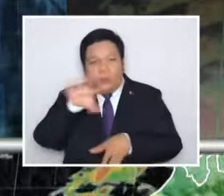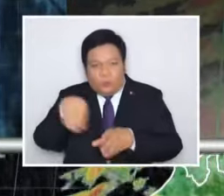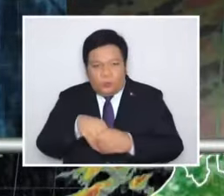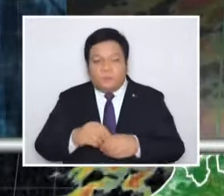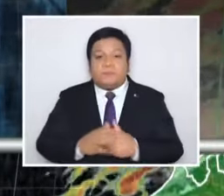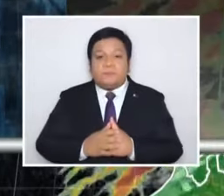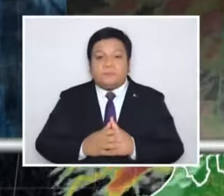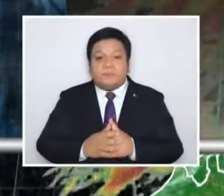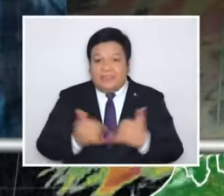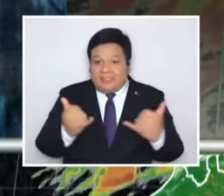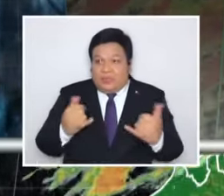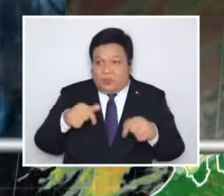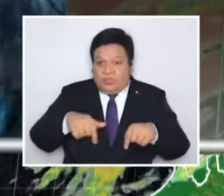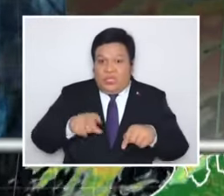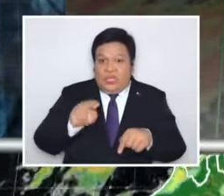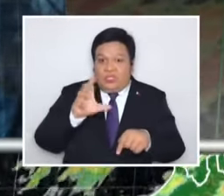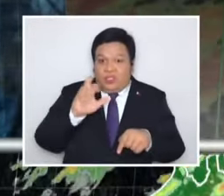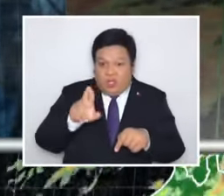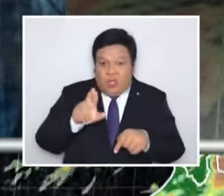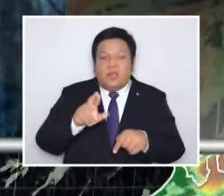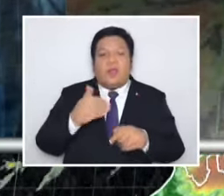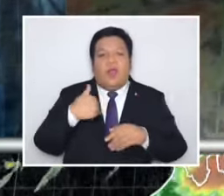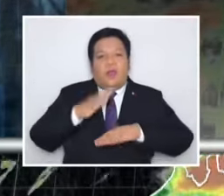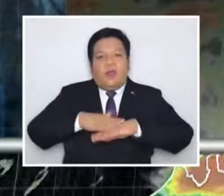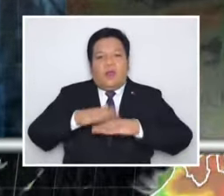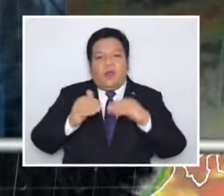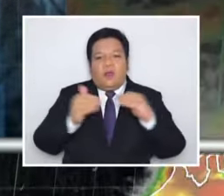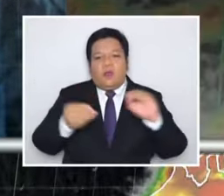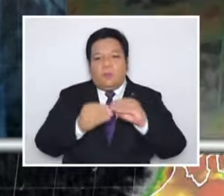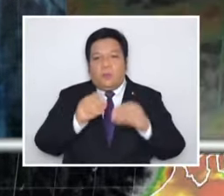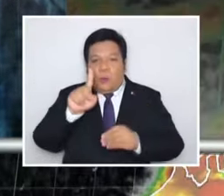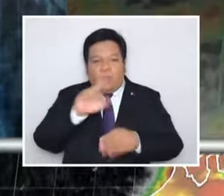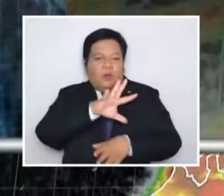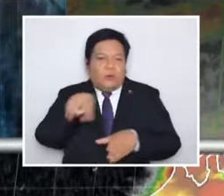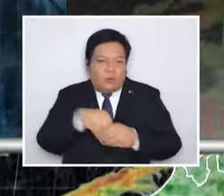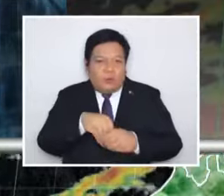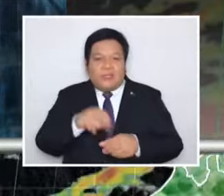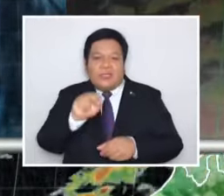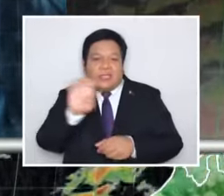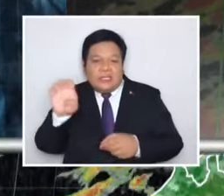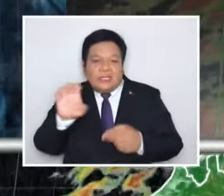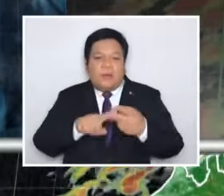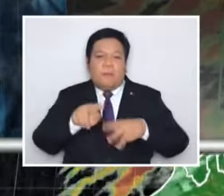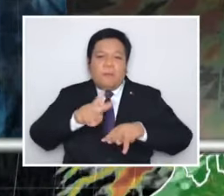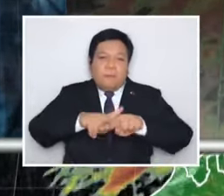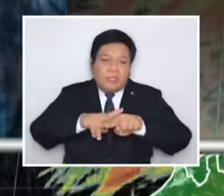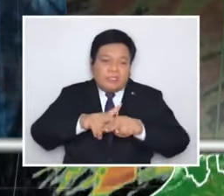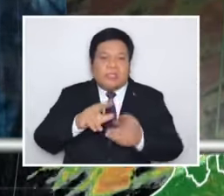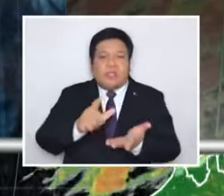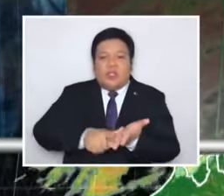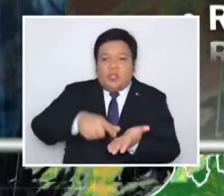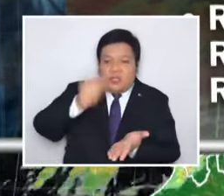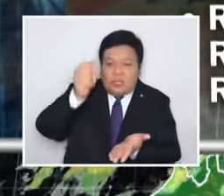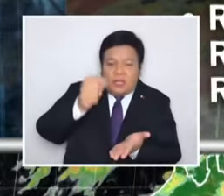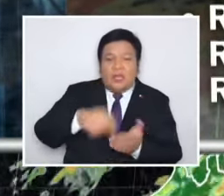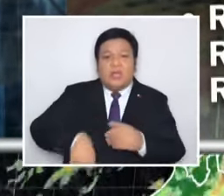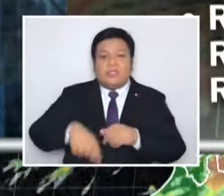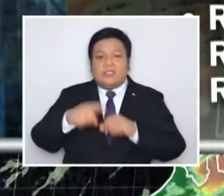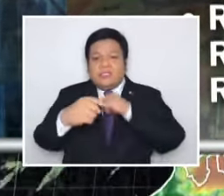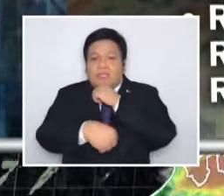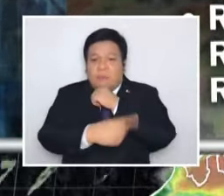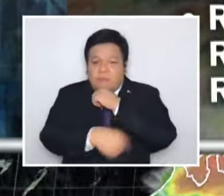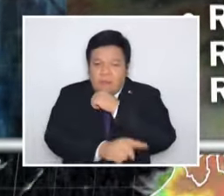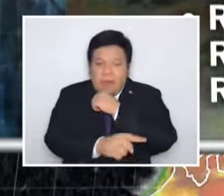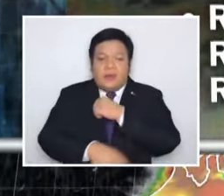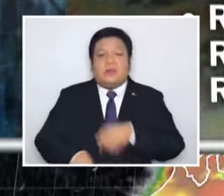Ecija, Pangasinan, Tarlac, Bataan, Bulacan, Pampanga, Cavite, Occidental Mindoro, kabilang ang Lubang Island,